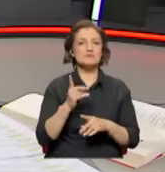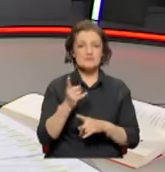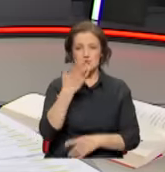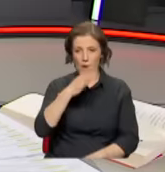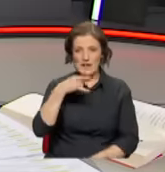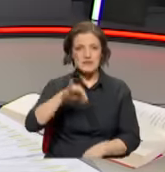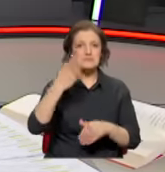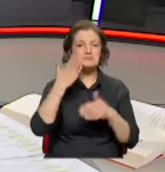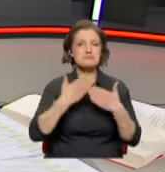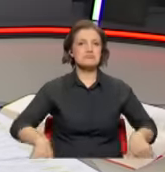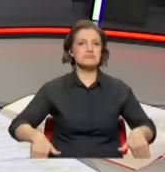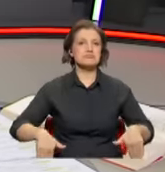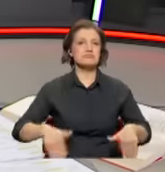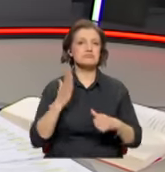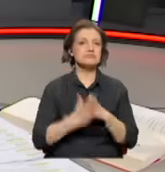getirdiler.